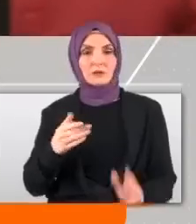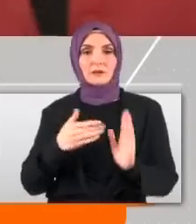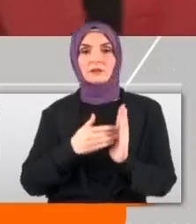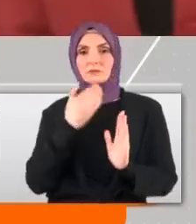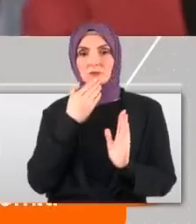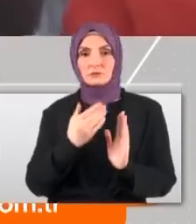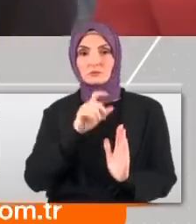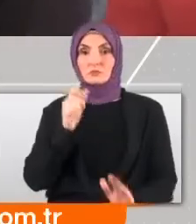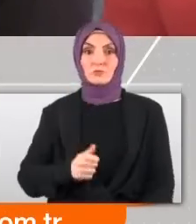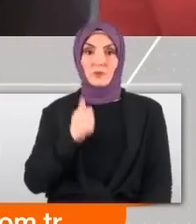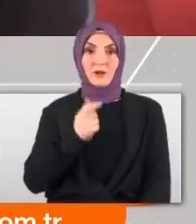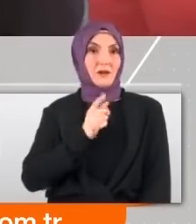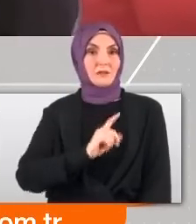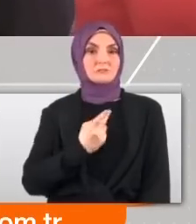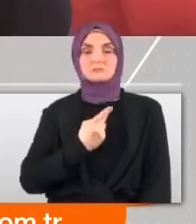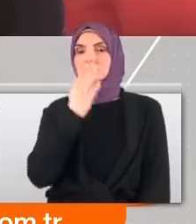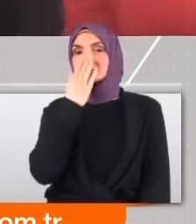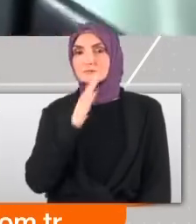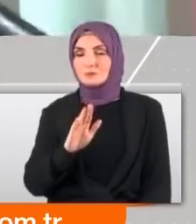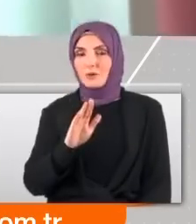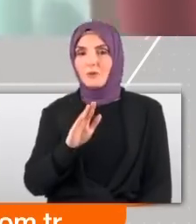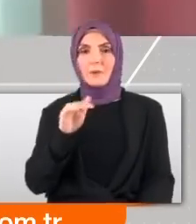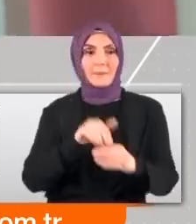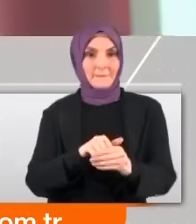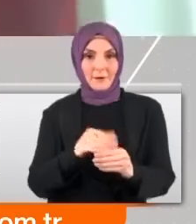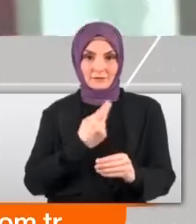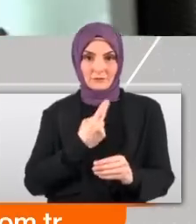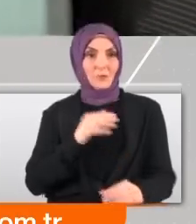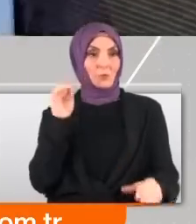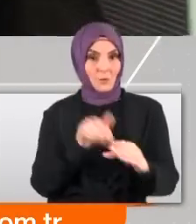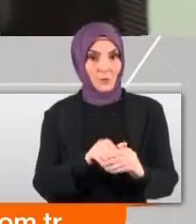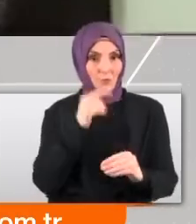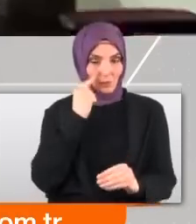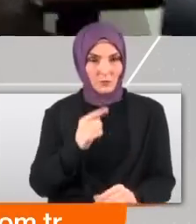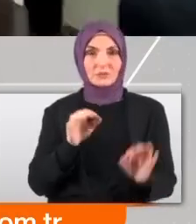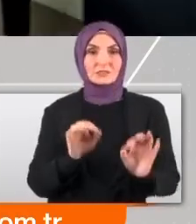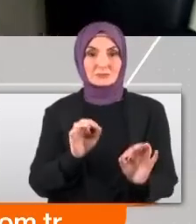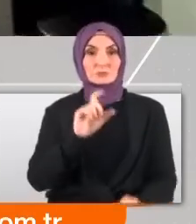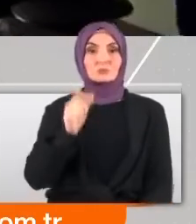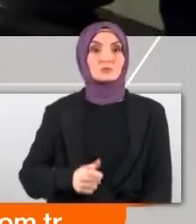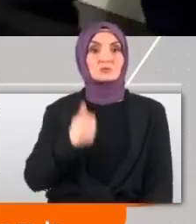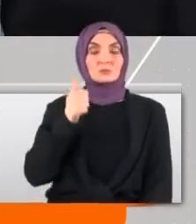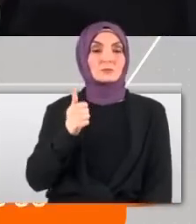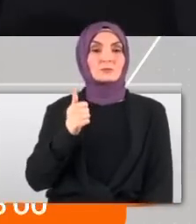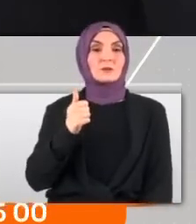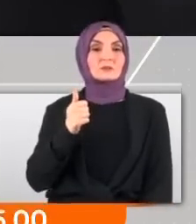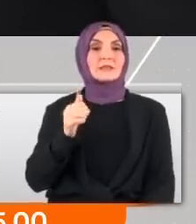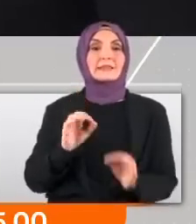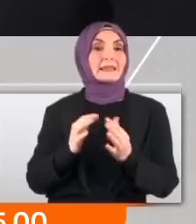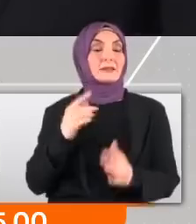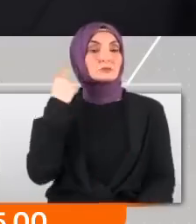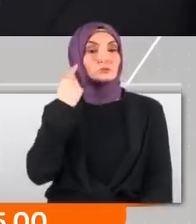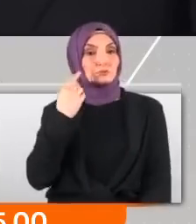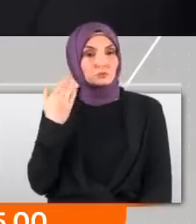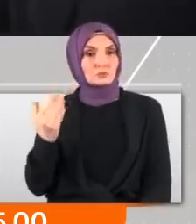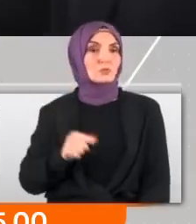yok. Biz gidip partimize oy verdiğimizde mevcut cumhurbaşkanları ne düşünüyor Kürt sorunuyla? Yeni bir